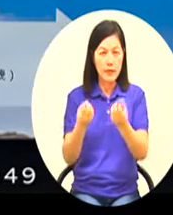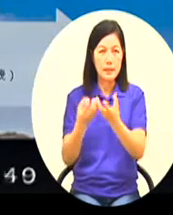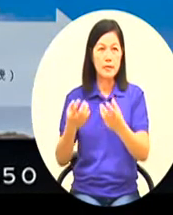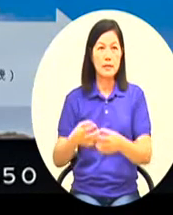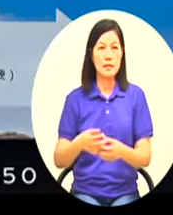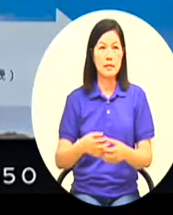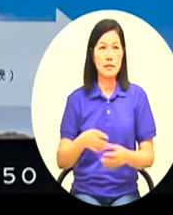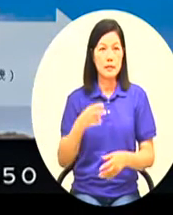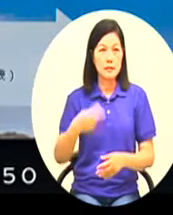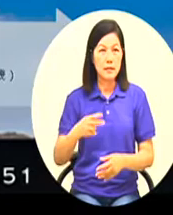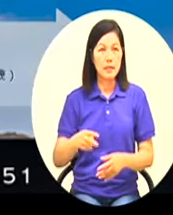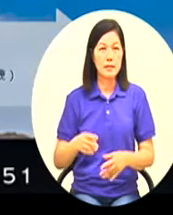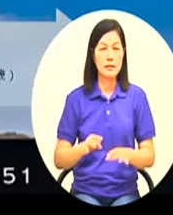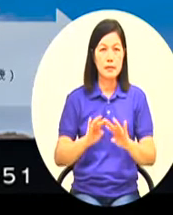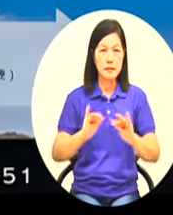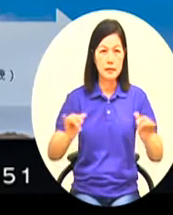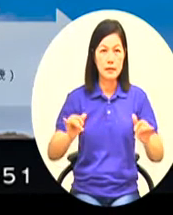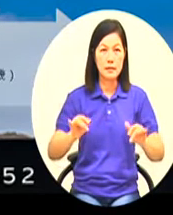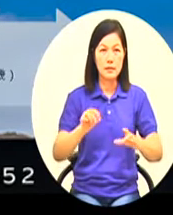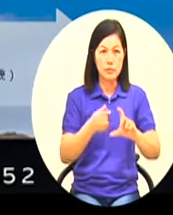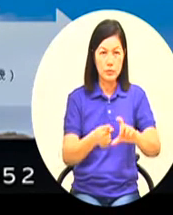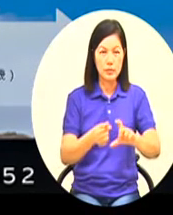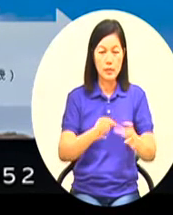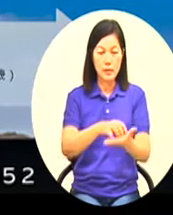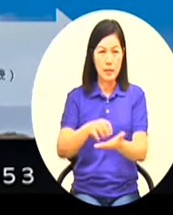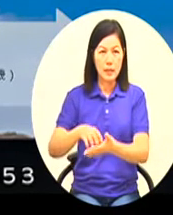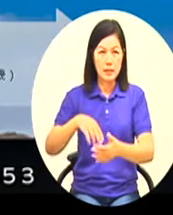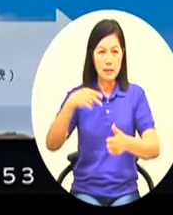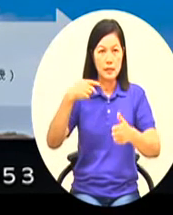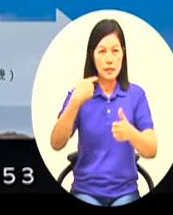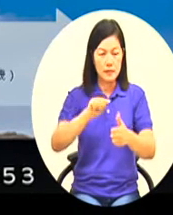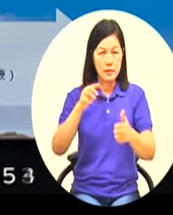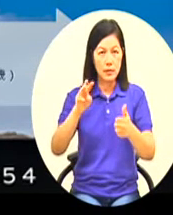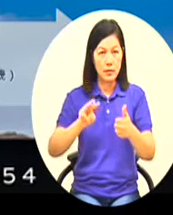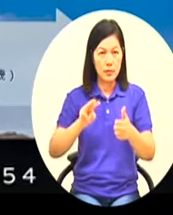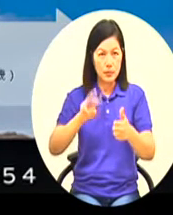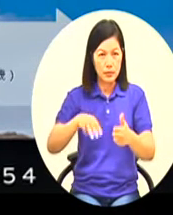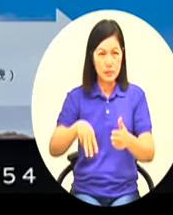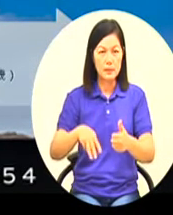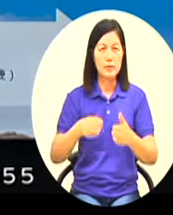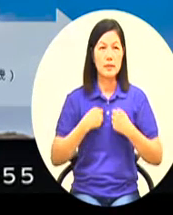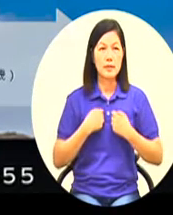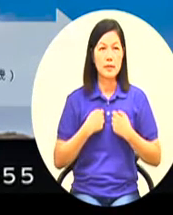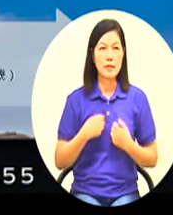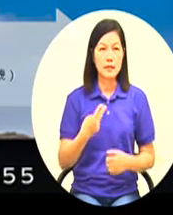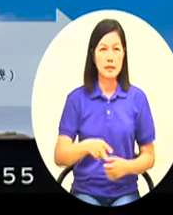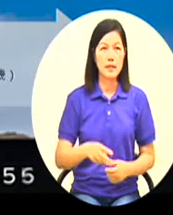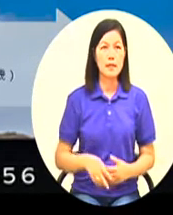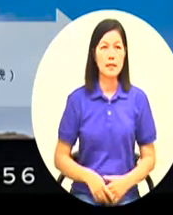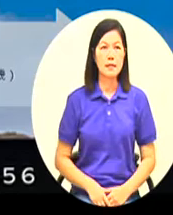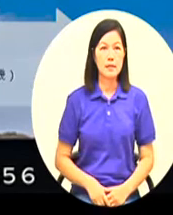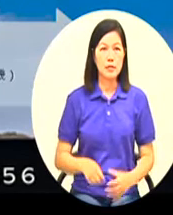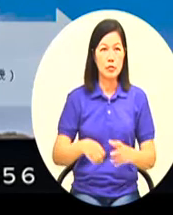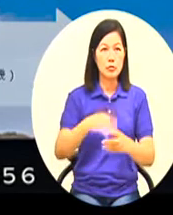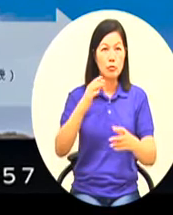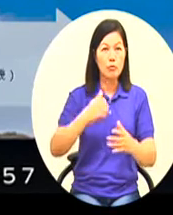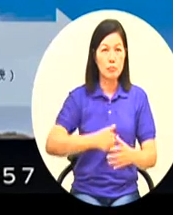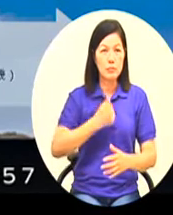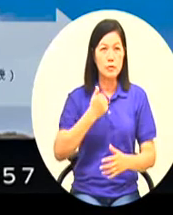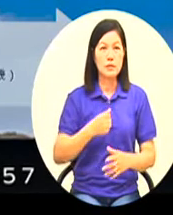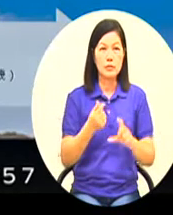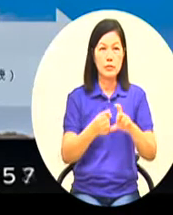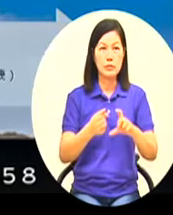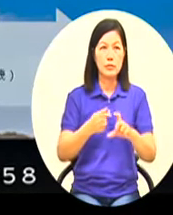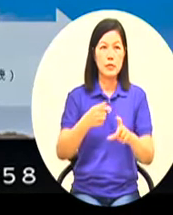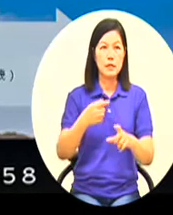各行政地区灾害防救计划，办理教育训练及规划防灾公园，为充实区级灾害应变中心之通信